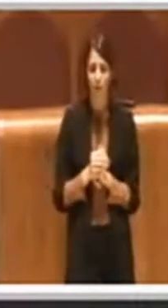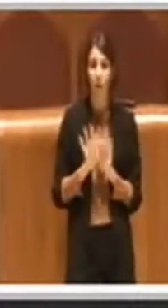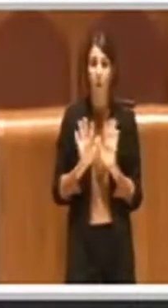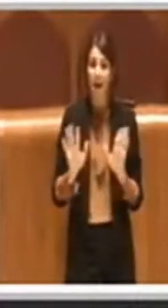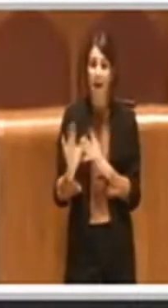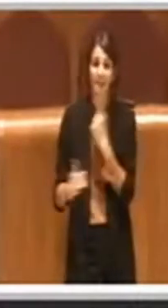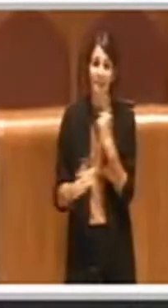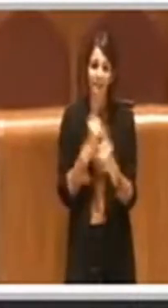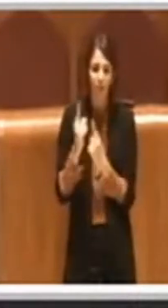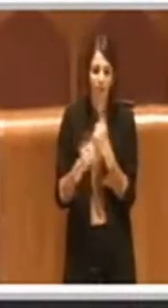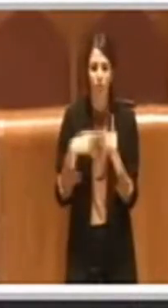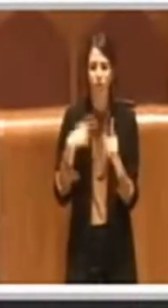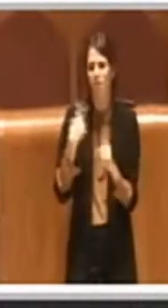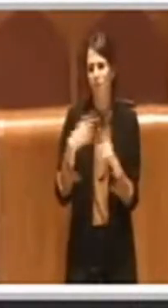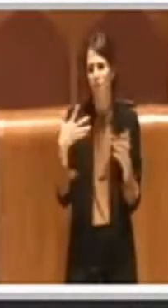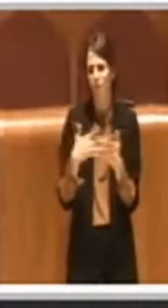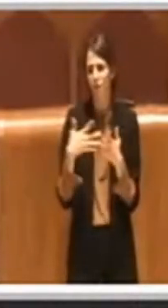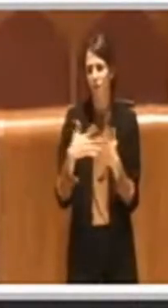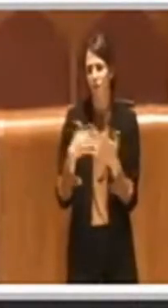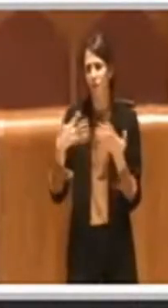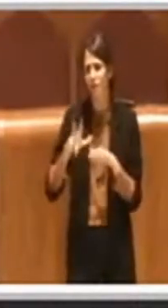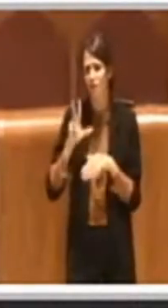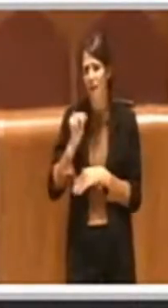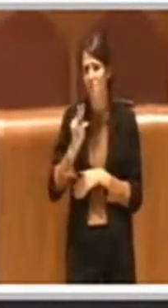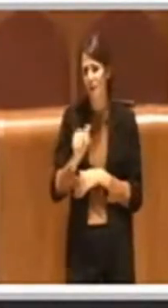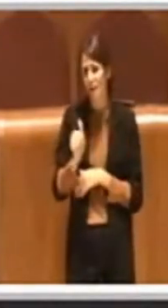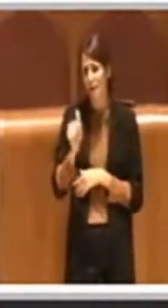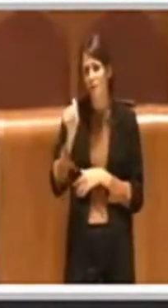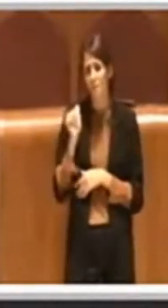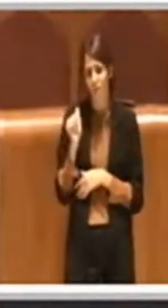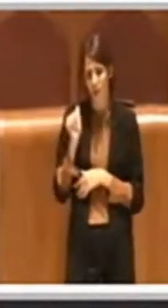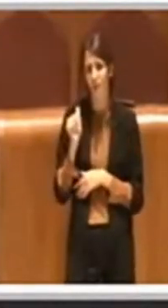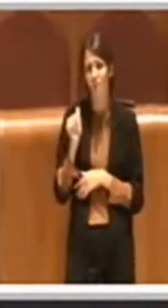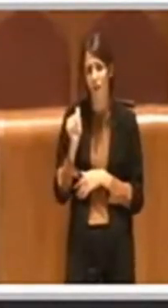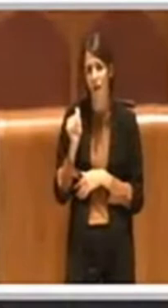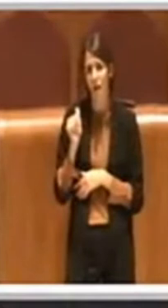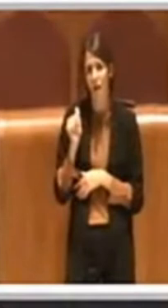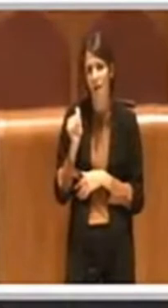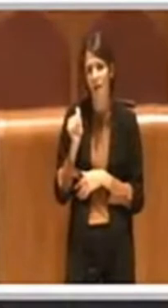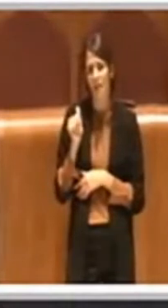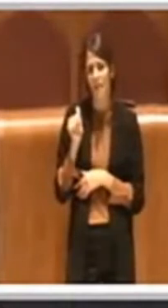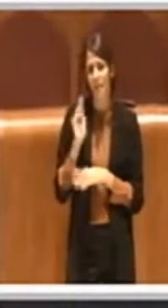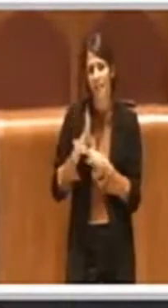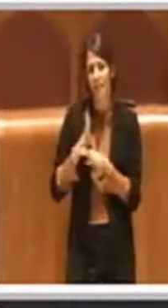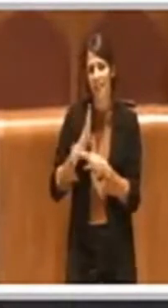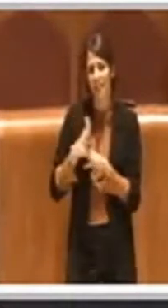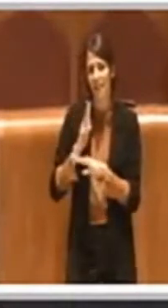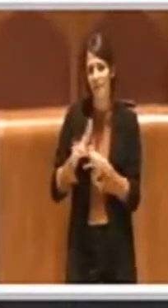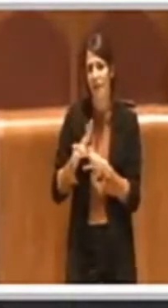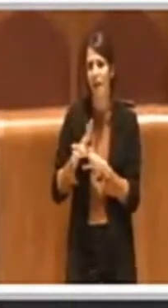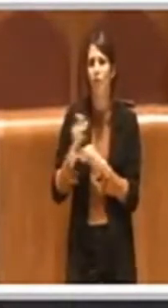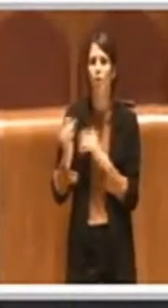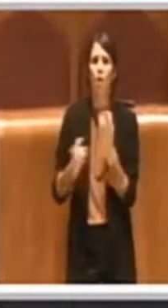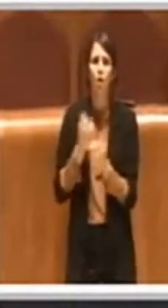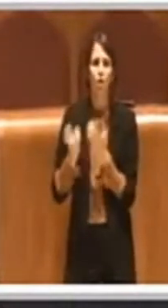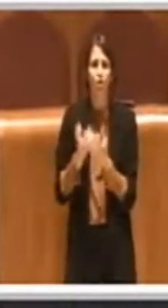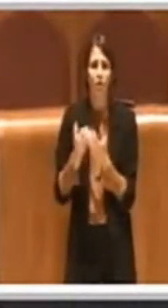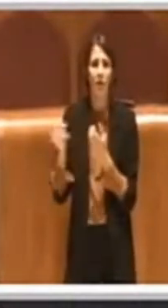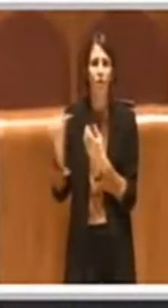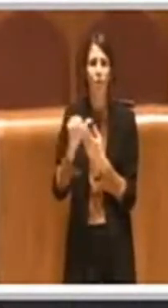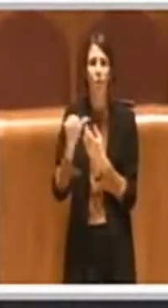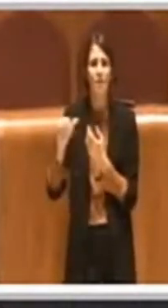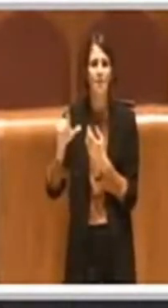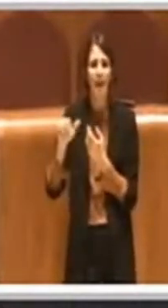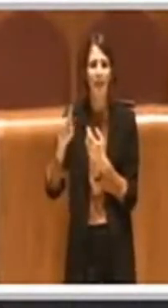le difficoltà di cui abbiamo parlato anche nel nell'altro intervento vuoi l'incendio del salario piuttosto